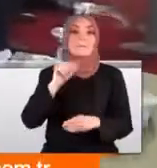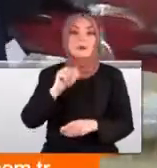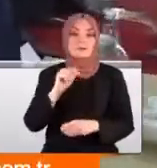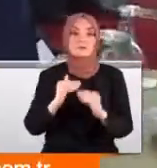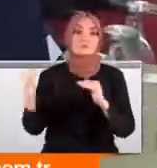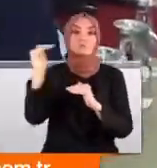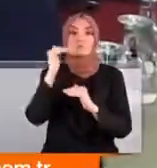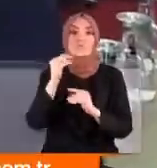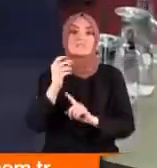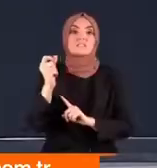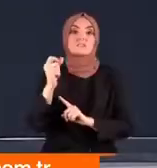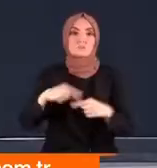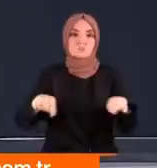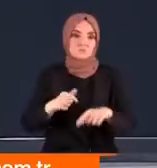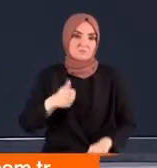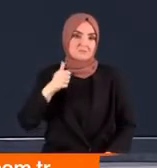üstlenmişti.